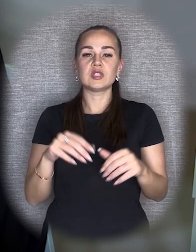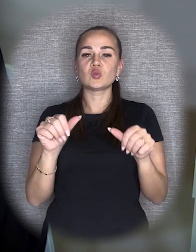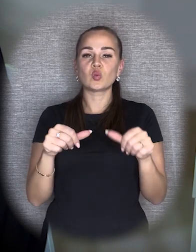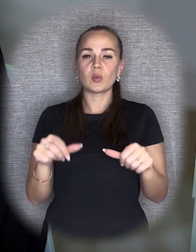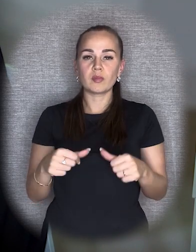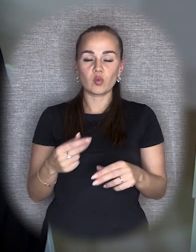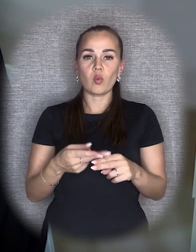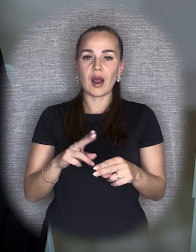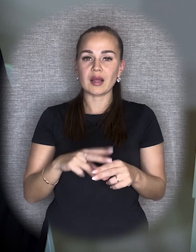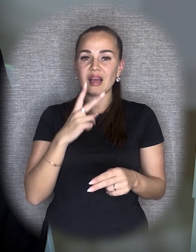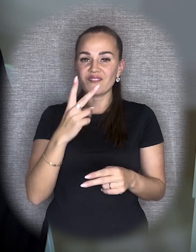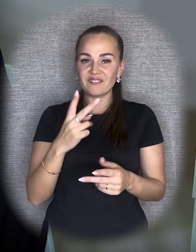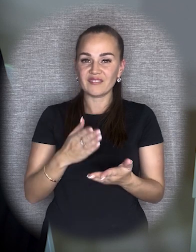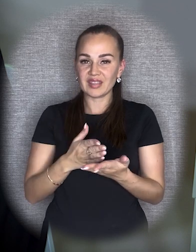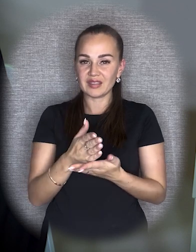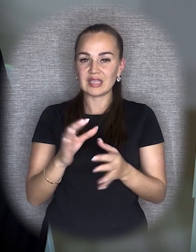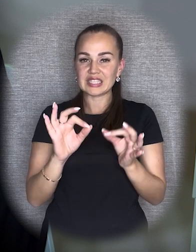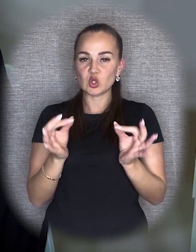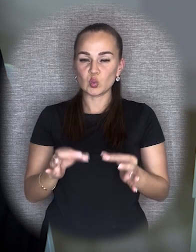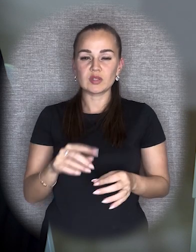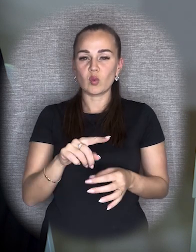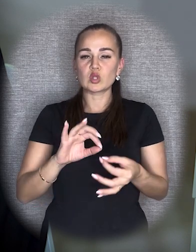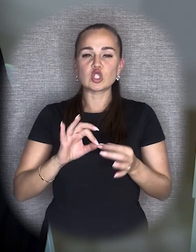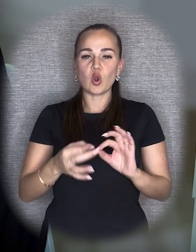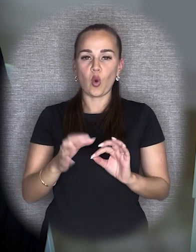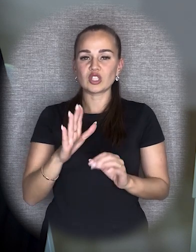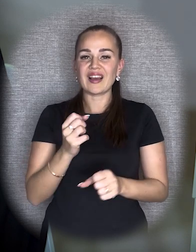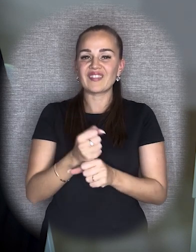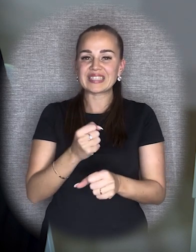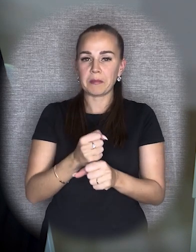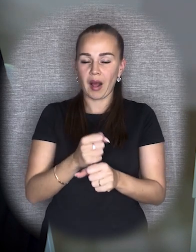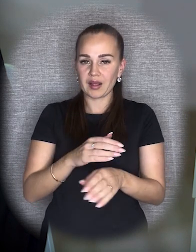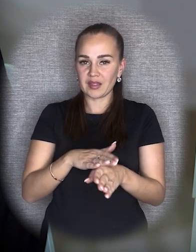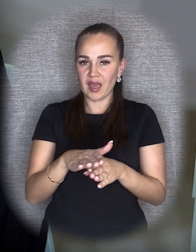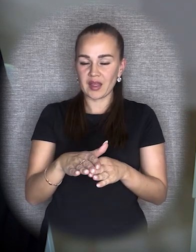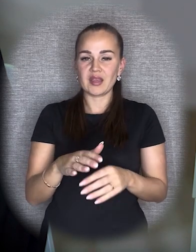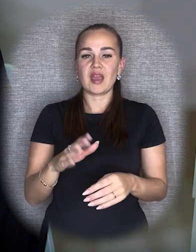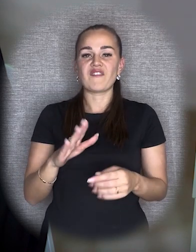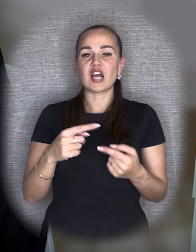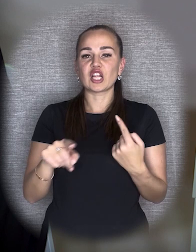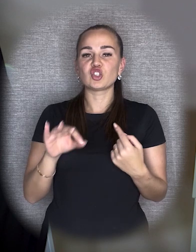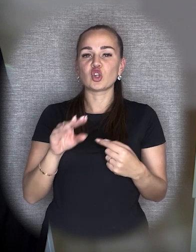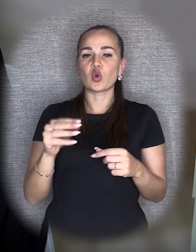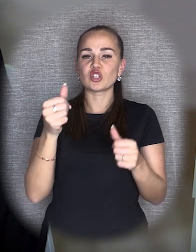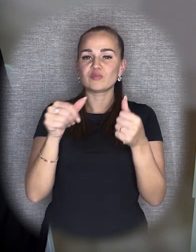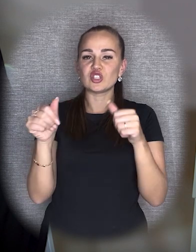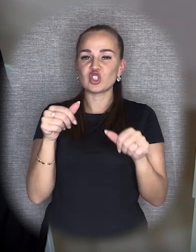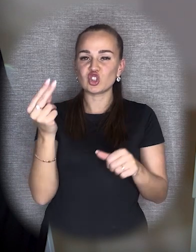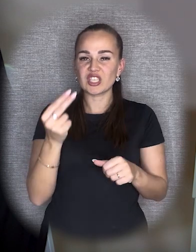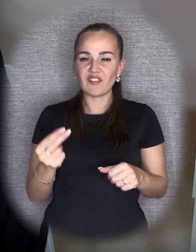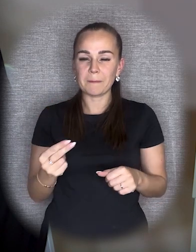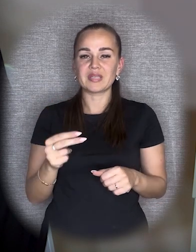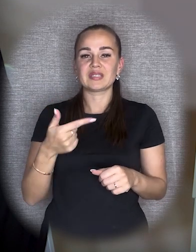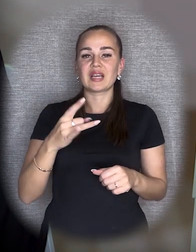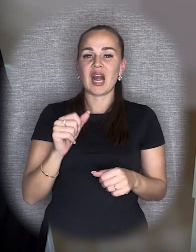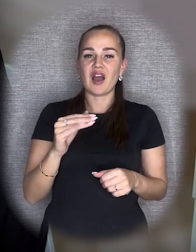скульптура — это тот вид искусства, который достаточно сложен в исполнении, в отличие от живописи, графики И